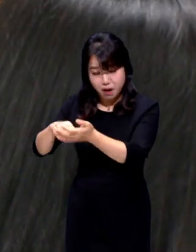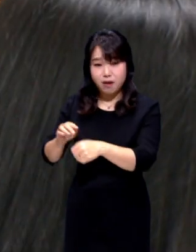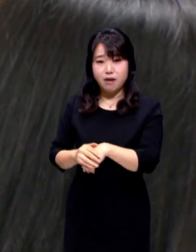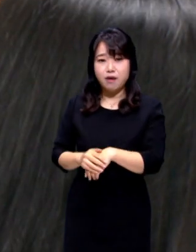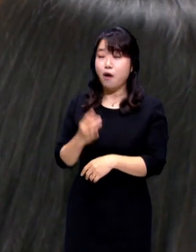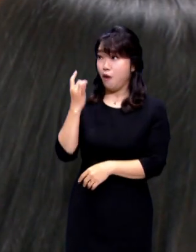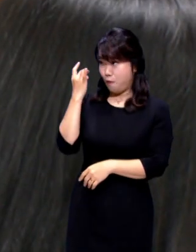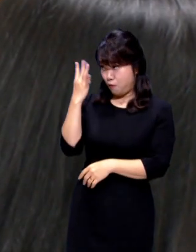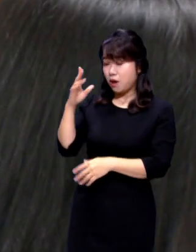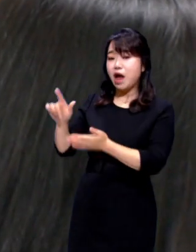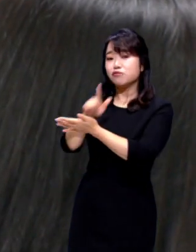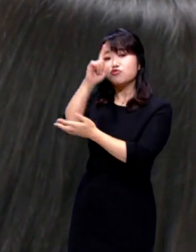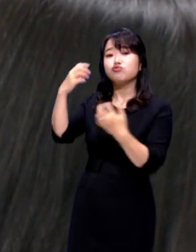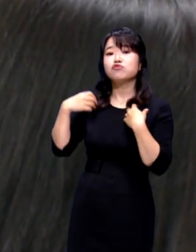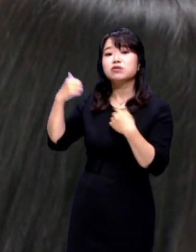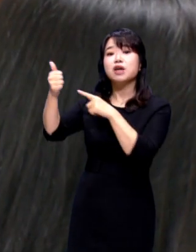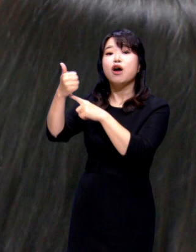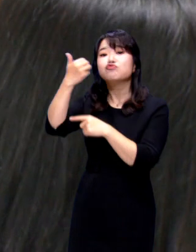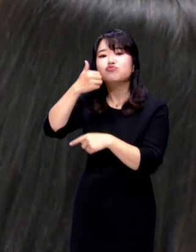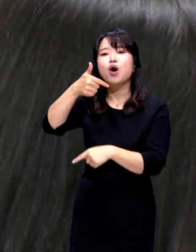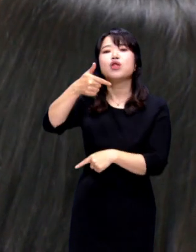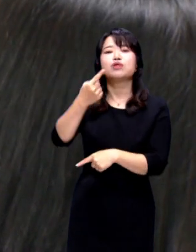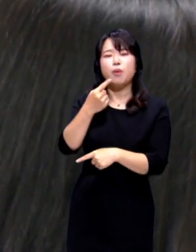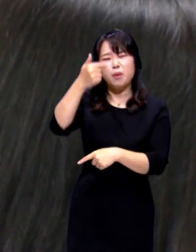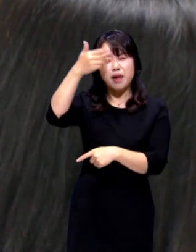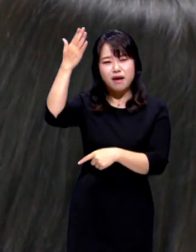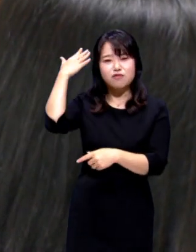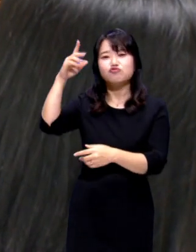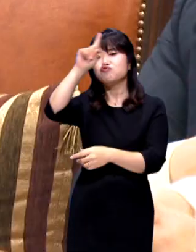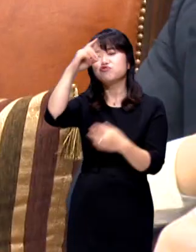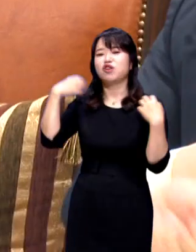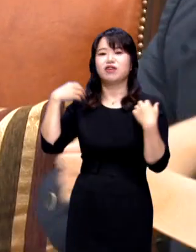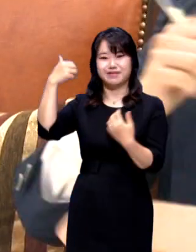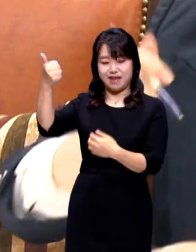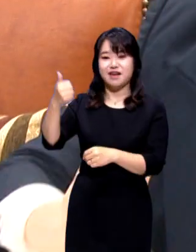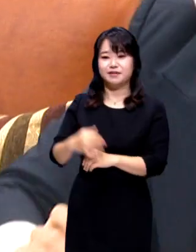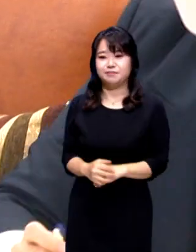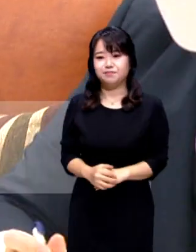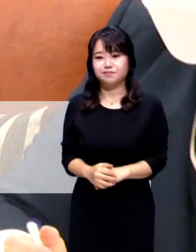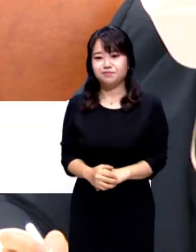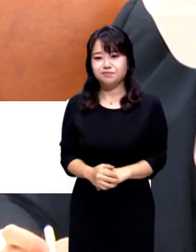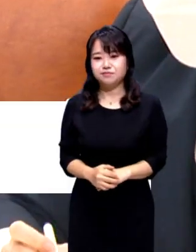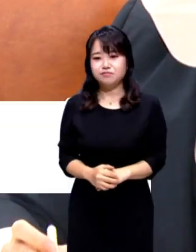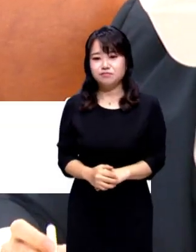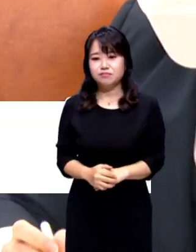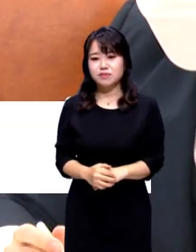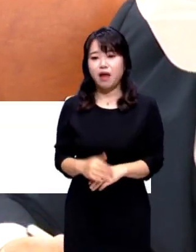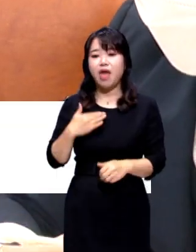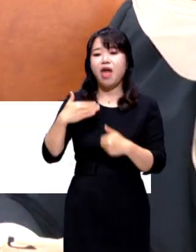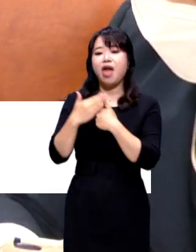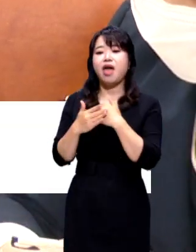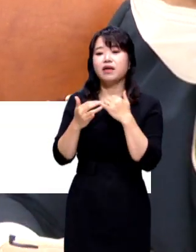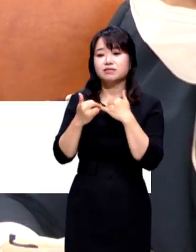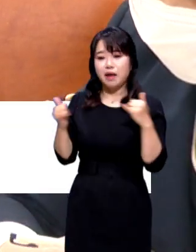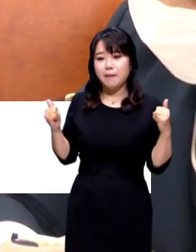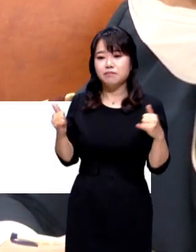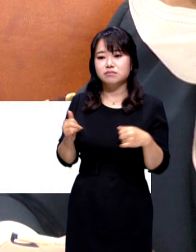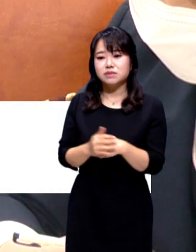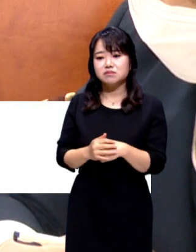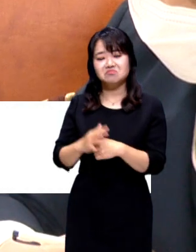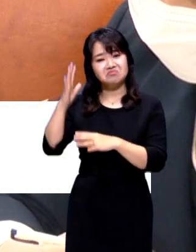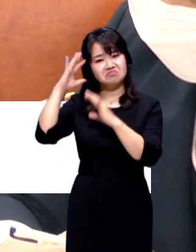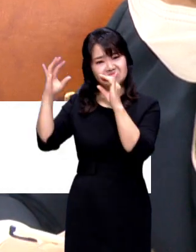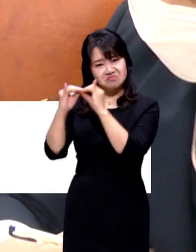언급한 강서구청장은 노윤성 전 구청장을 뜻합니다. 수혜받는 사람들은 당연히 찬성을